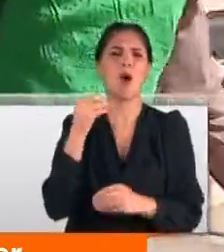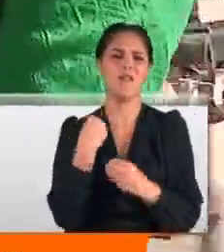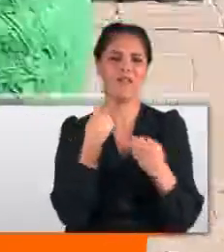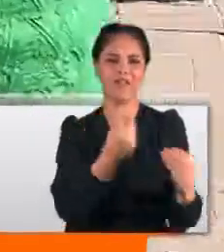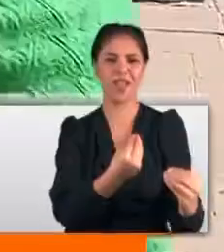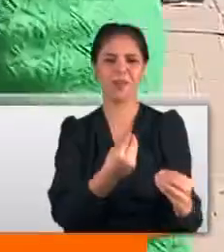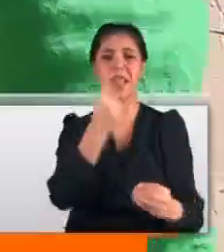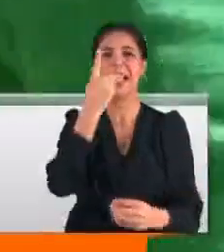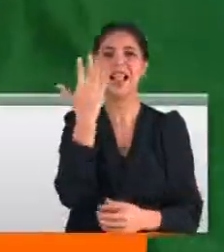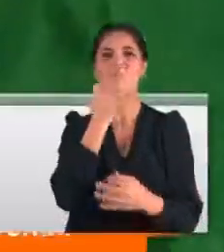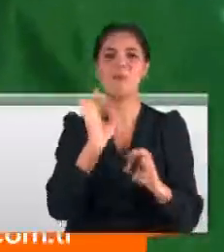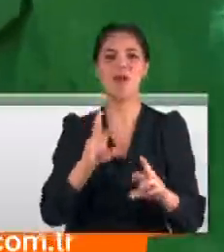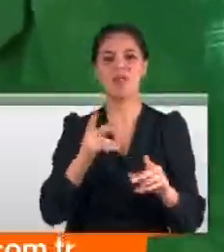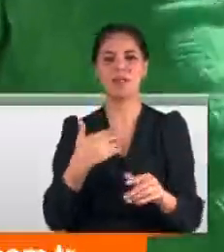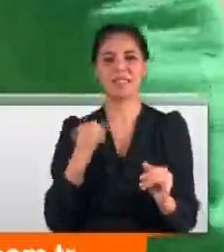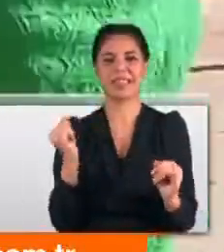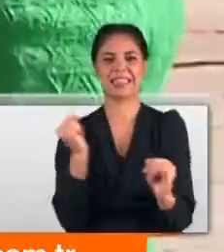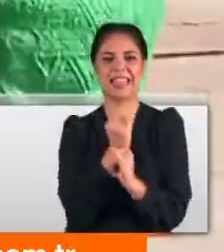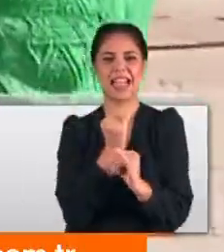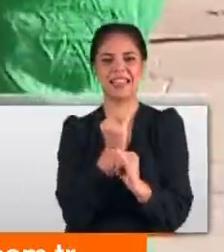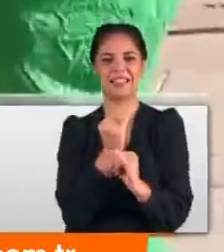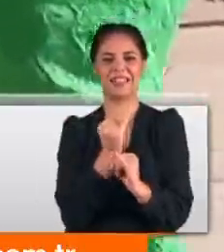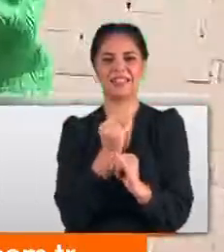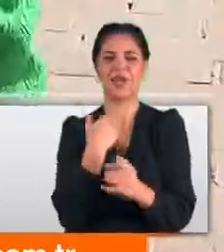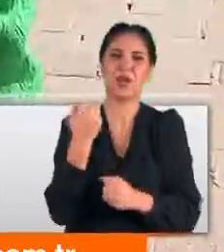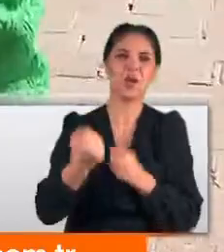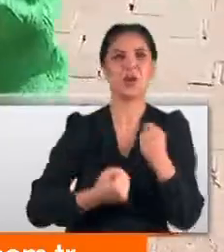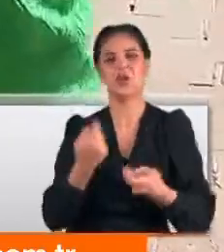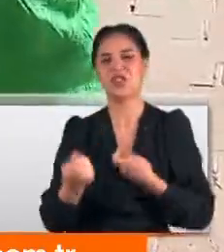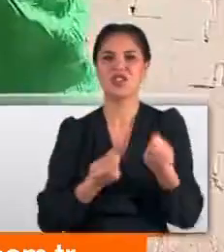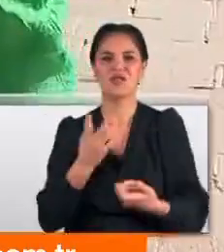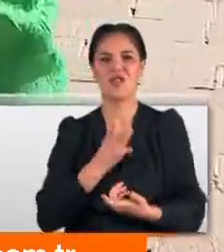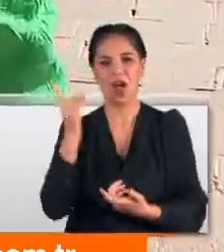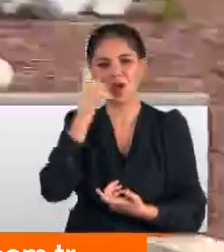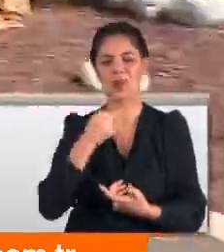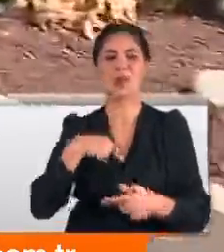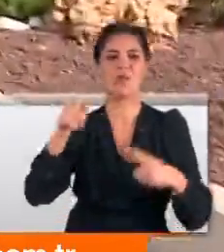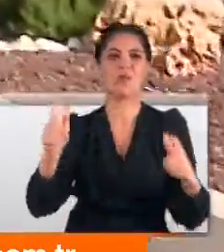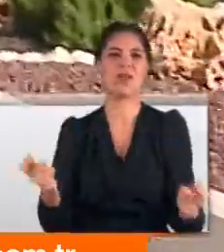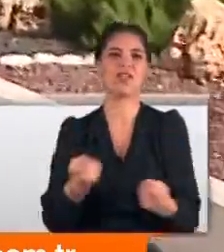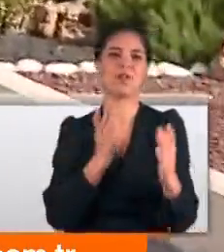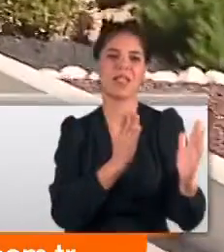öğrenciler gibiyiz. Ben sizin zayıfladığınızı görüyorum. Teşekkür ederiz. Koşturmaca tabii. Koşma artık burada devam edecek.